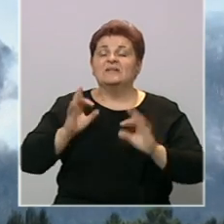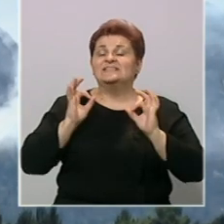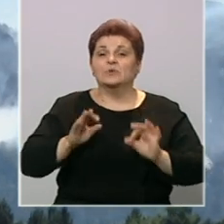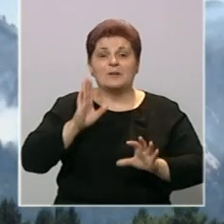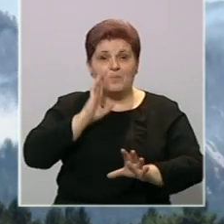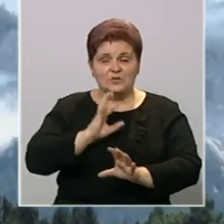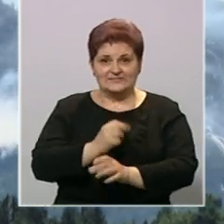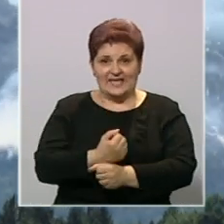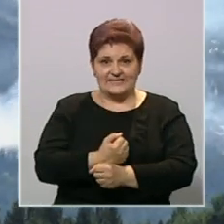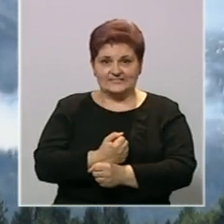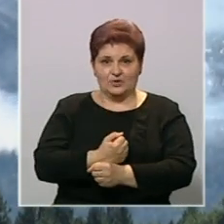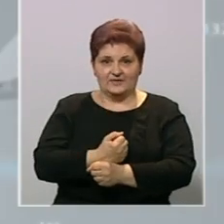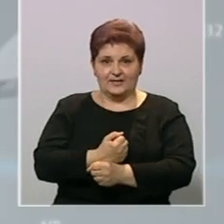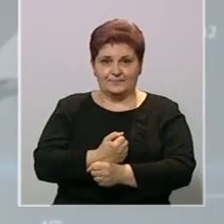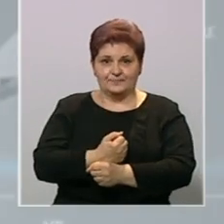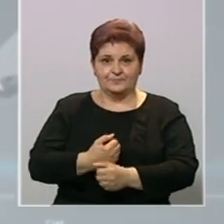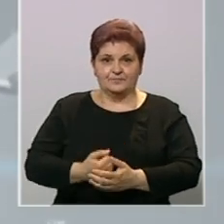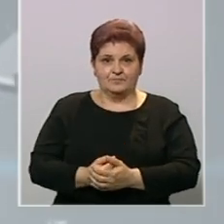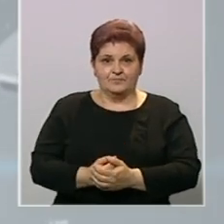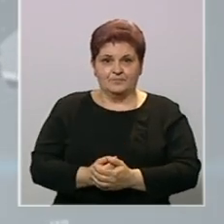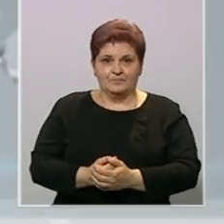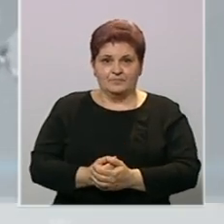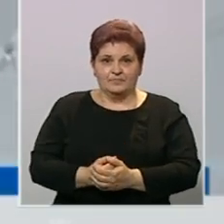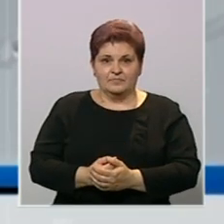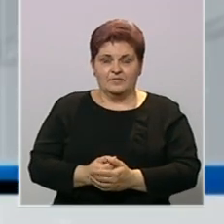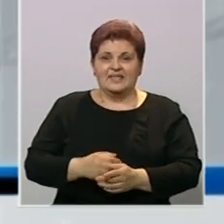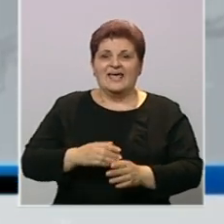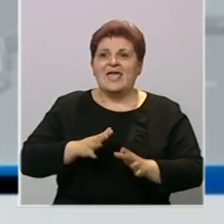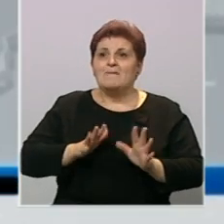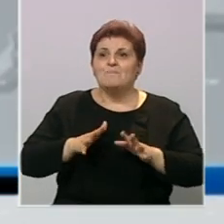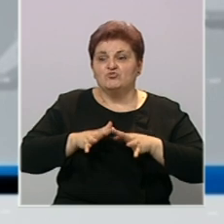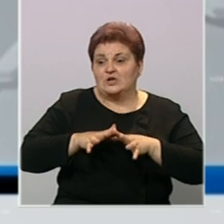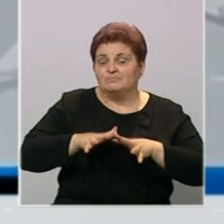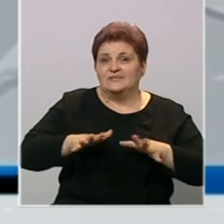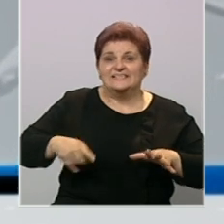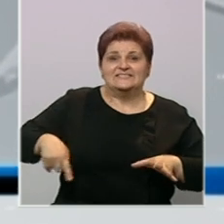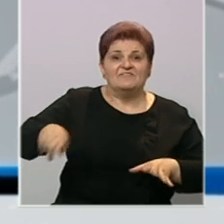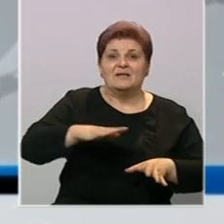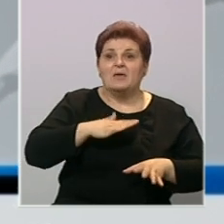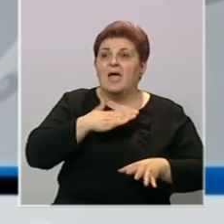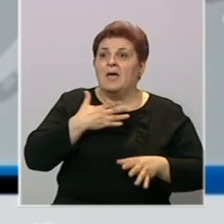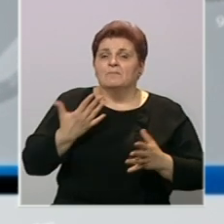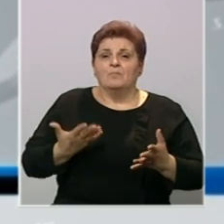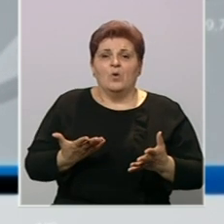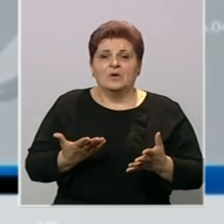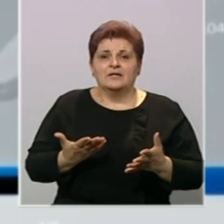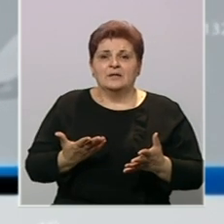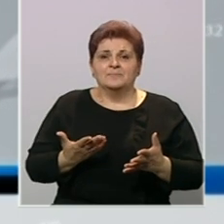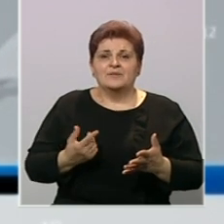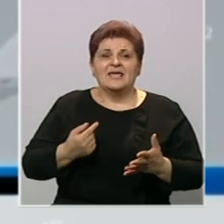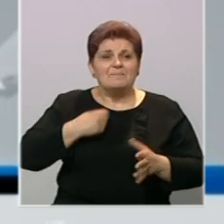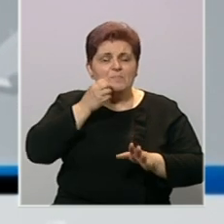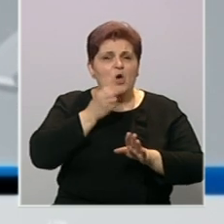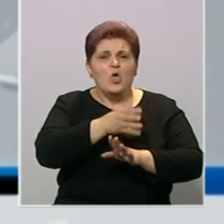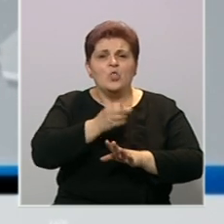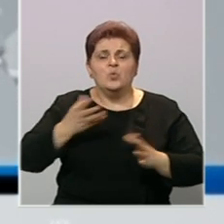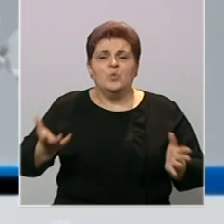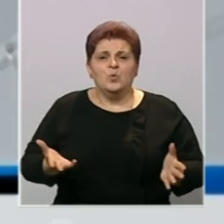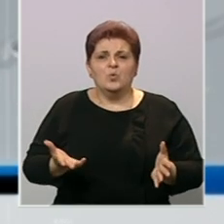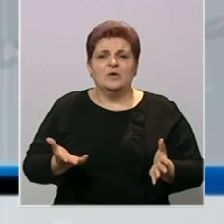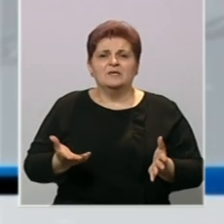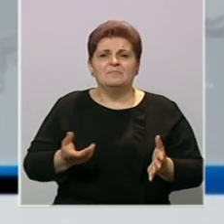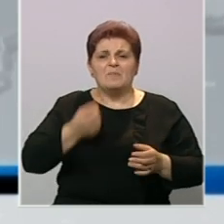sigurnosti Bosne i Hercegovine. Požar se širi na sve strane. Na terenu smo imamo dosta ljudstva, pa ga raspoređivam, pribacivam,